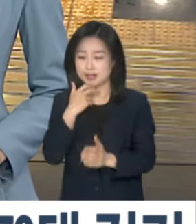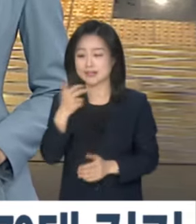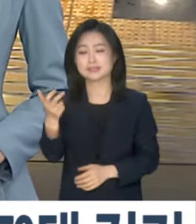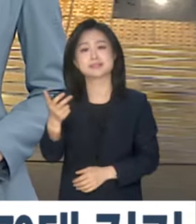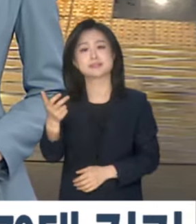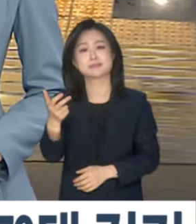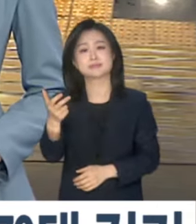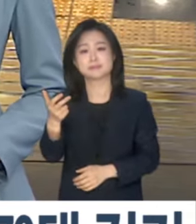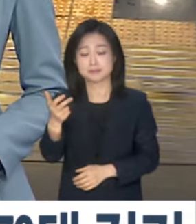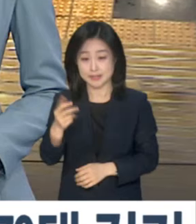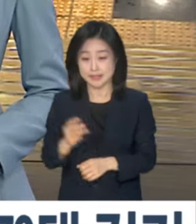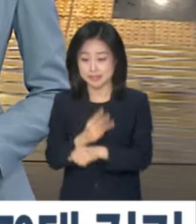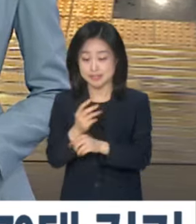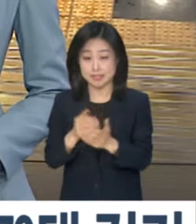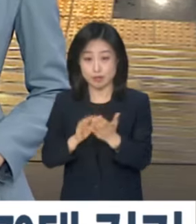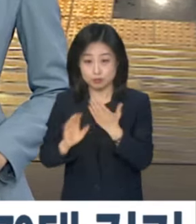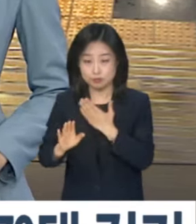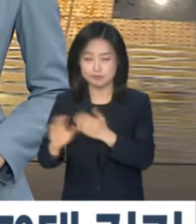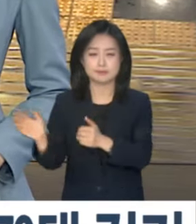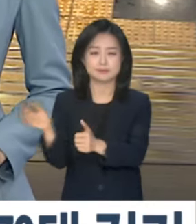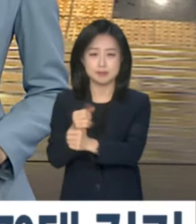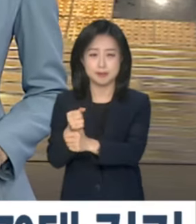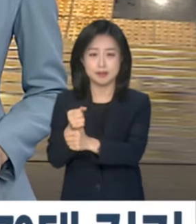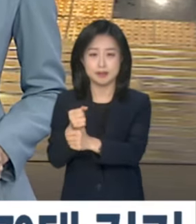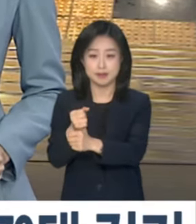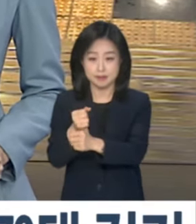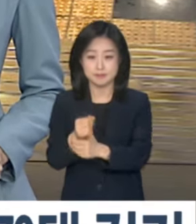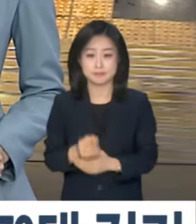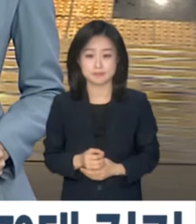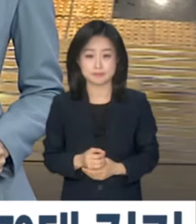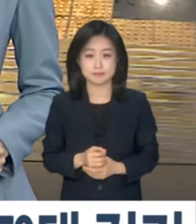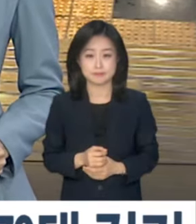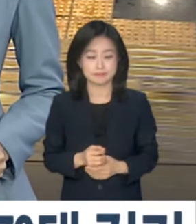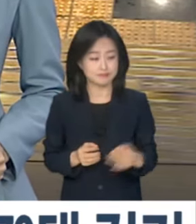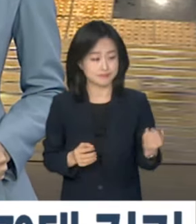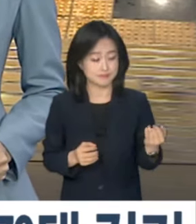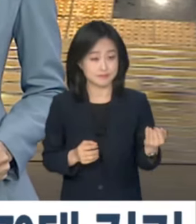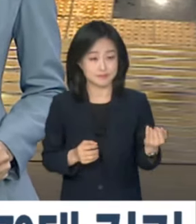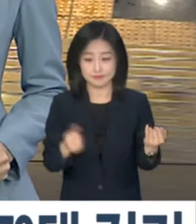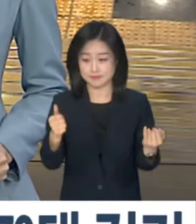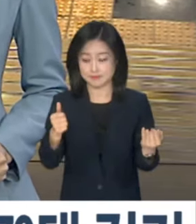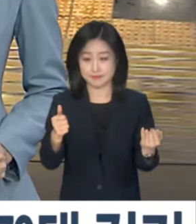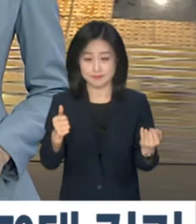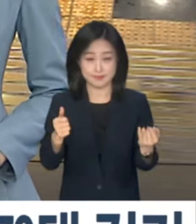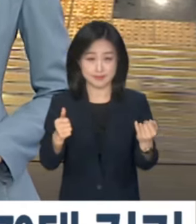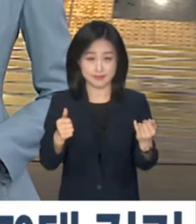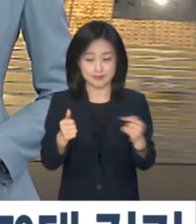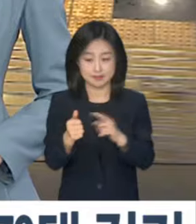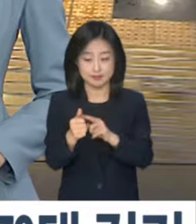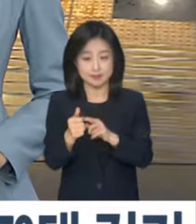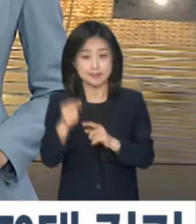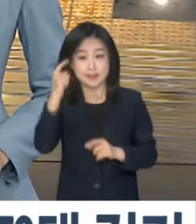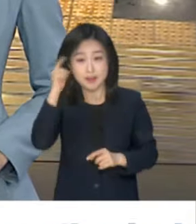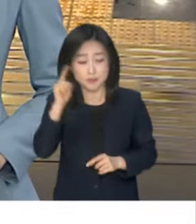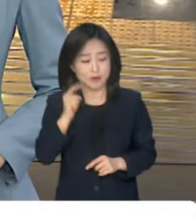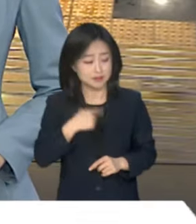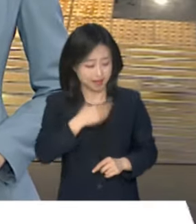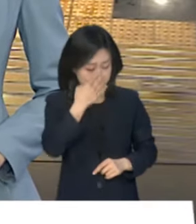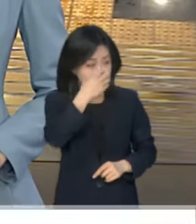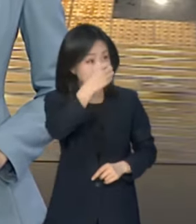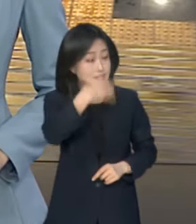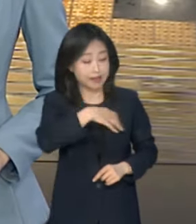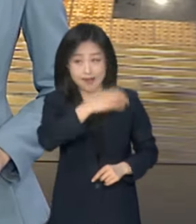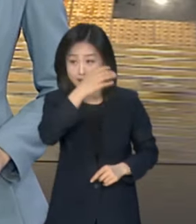남성은 범행 3시간여 만에 검거됐는데요. 이 피해자가 자신을 무시한다는 생각에 범행했다고 진술했습니다. 김선웅